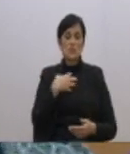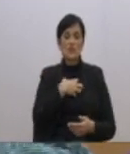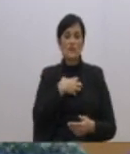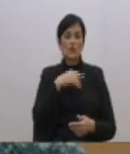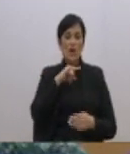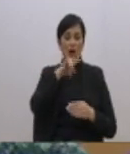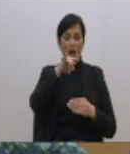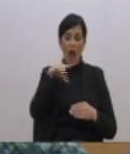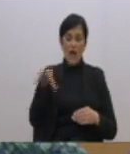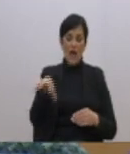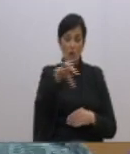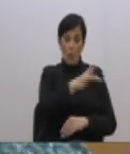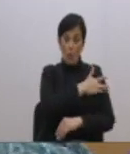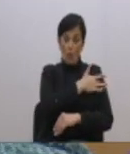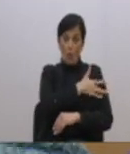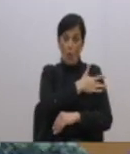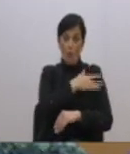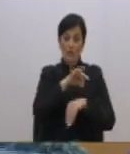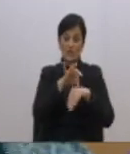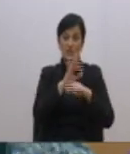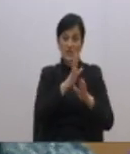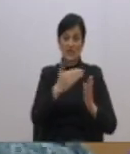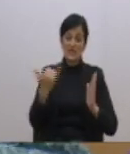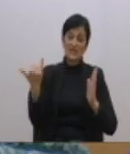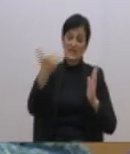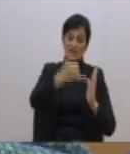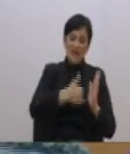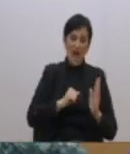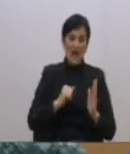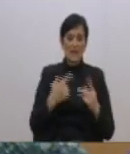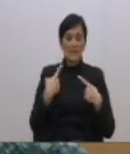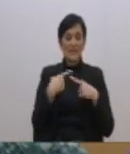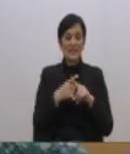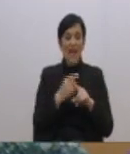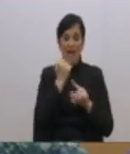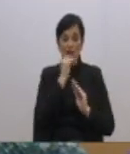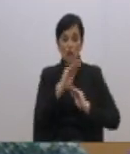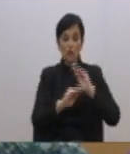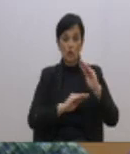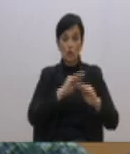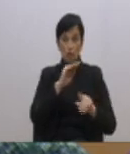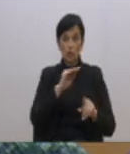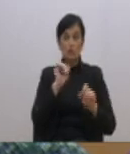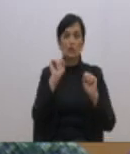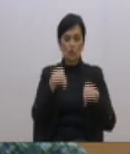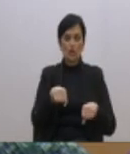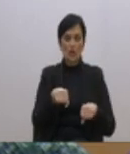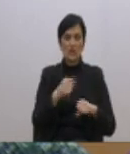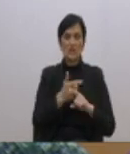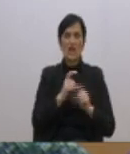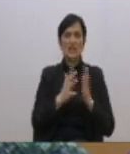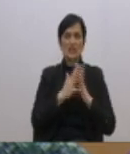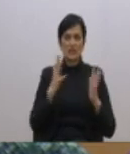აეროპორტი მომსახურეობას გაუწევს საწვავის კუთხით, ტექნიკური აღჭურვილობის კუთხით, მაშინ შესაძლებელია და ძალიან